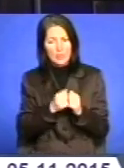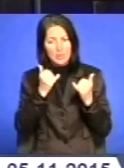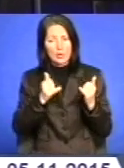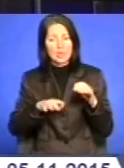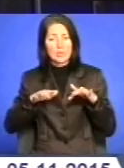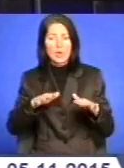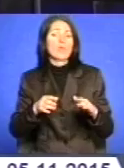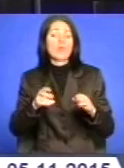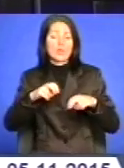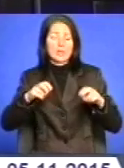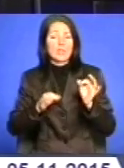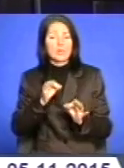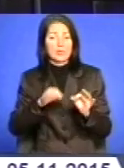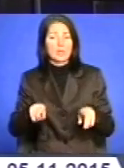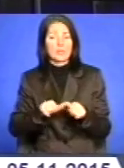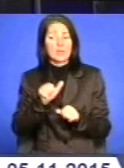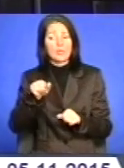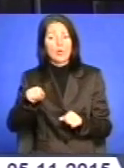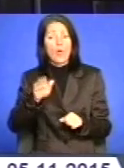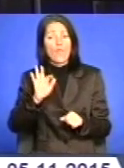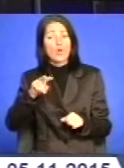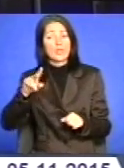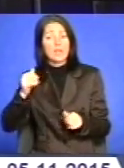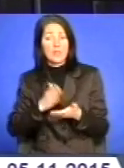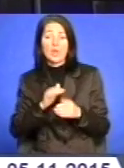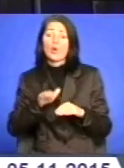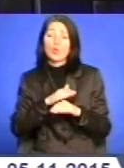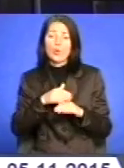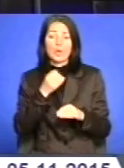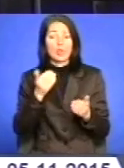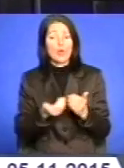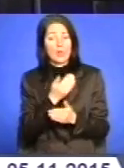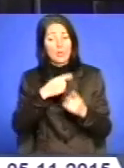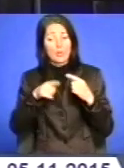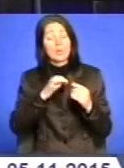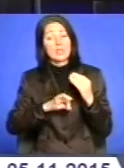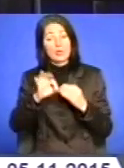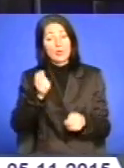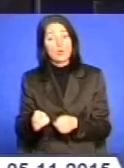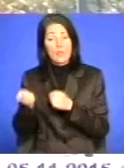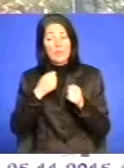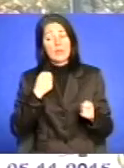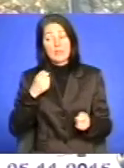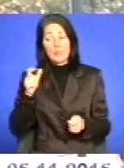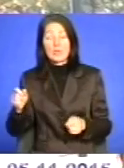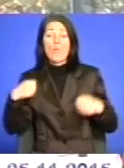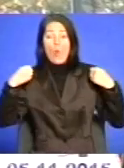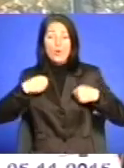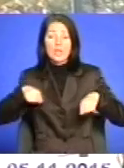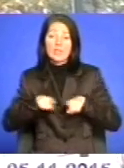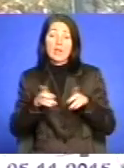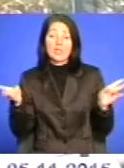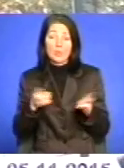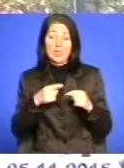є добрі новини. Нещодавно вони повернулися зі сходу. Відвезли бійцям одяг та необхідні побутові речі. Сьогодні у нас